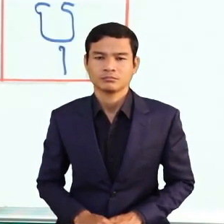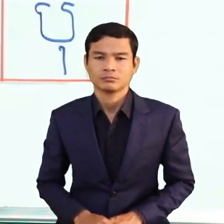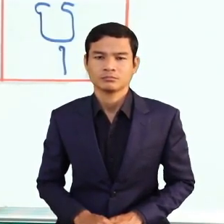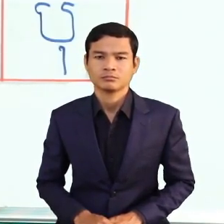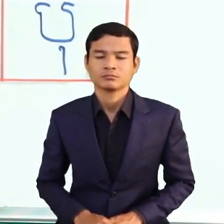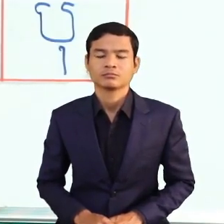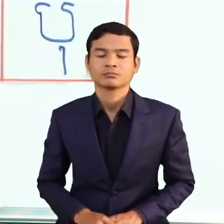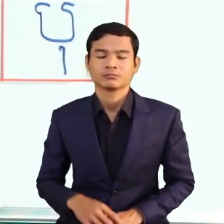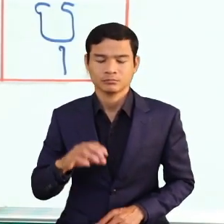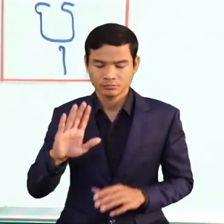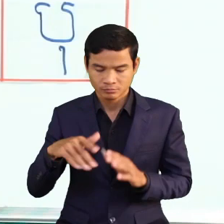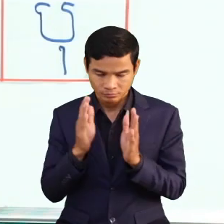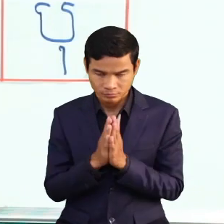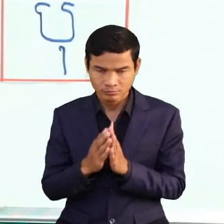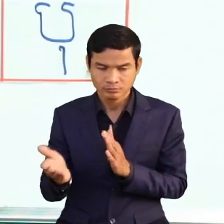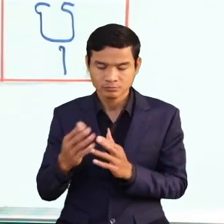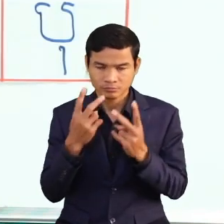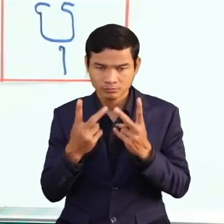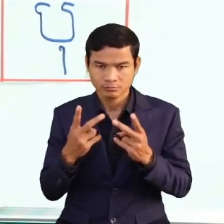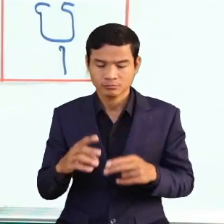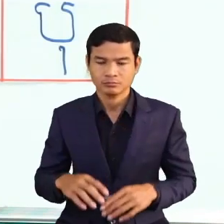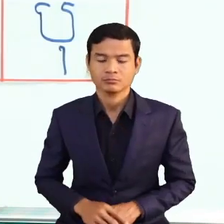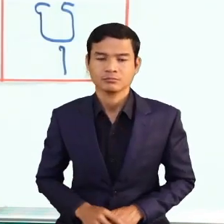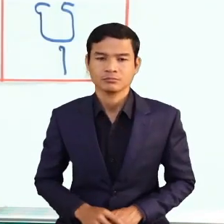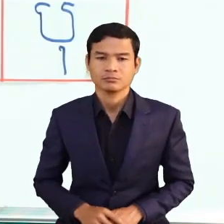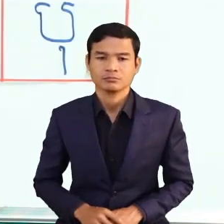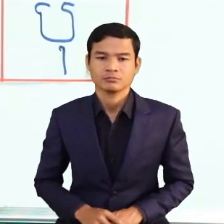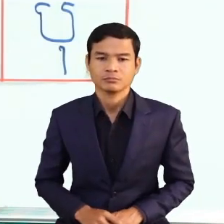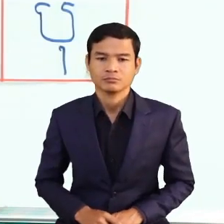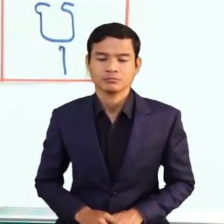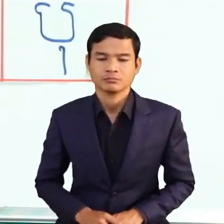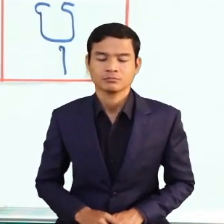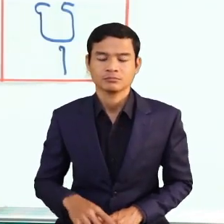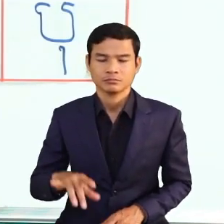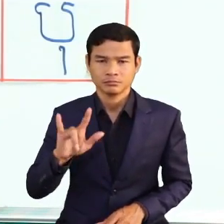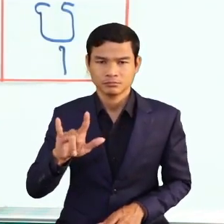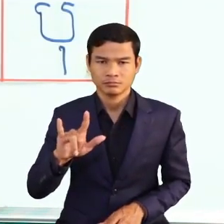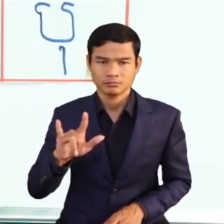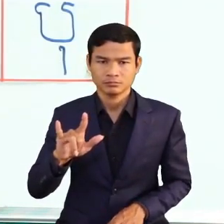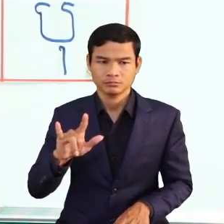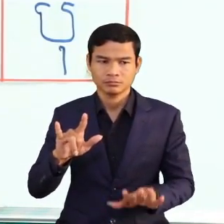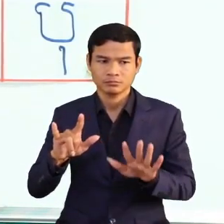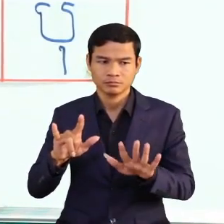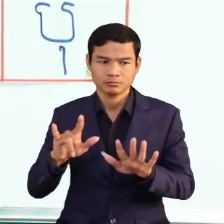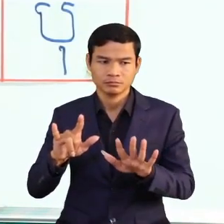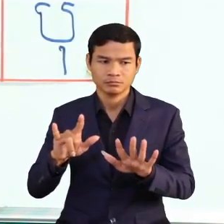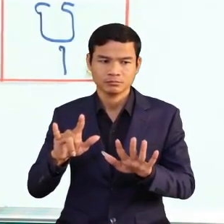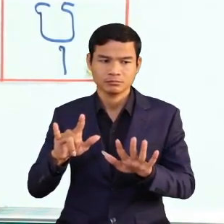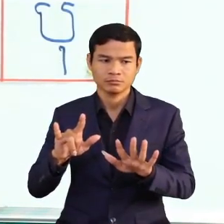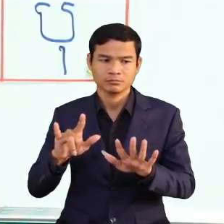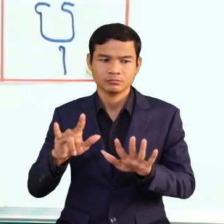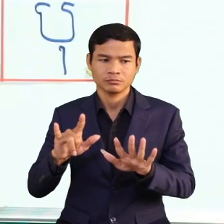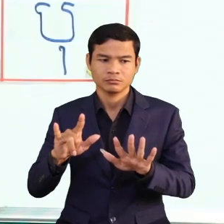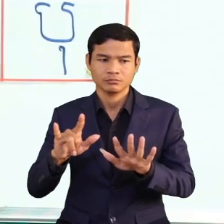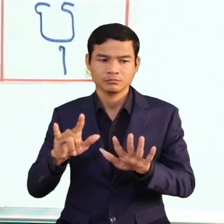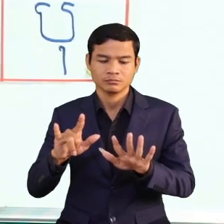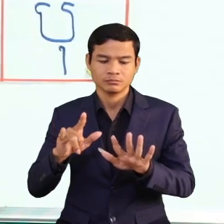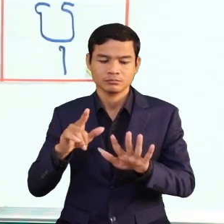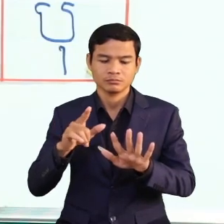ចាអរគុណផ្ទៀងផ្ទាត់ប៉អេ